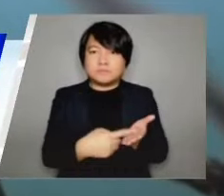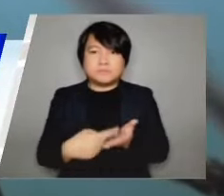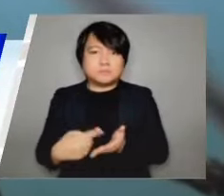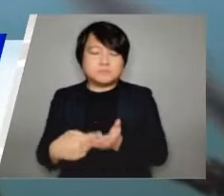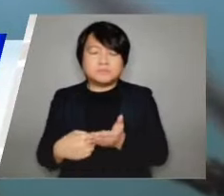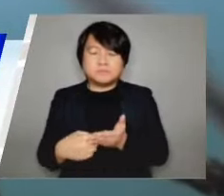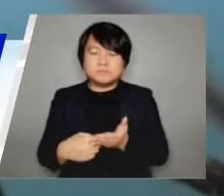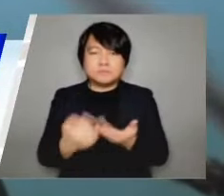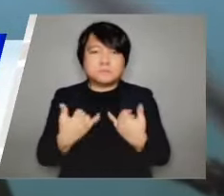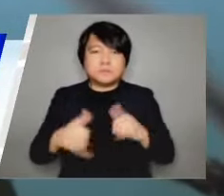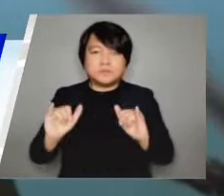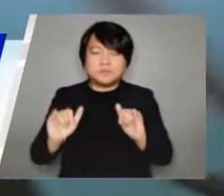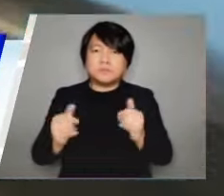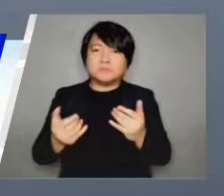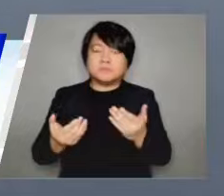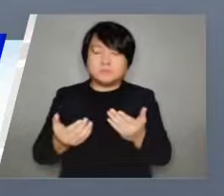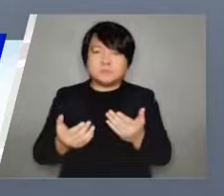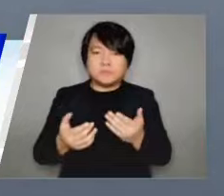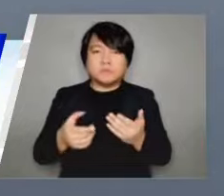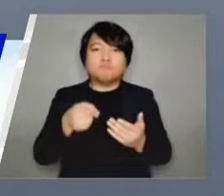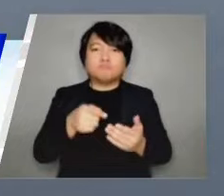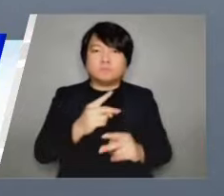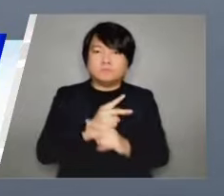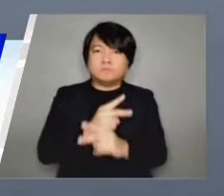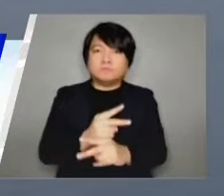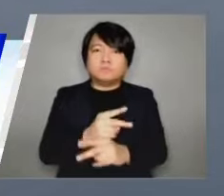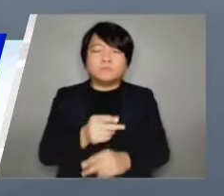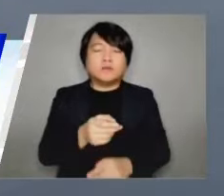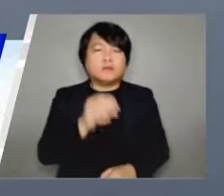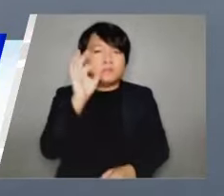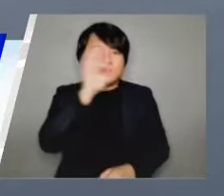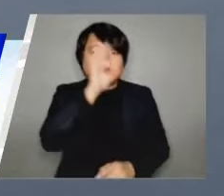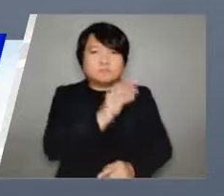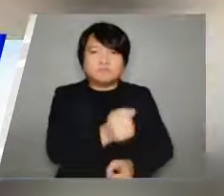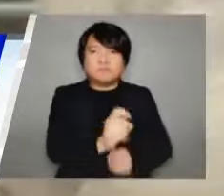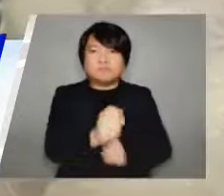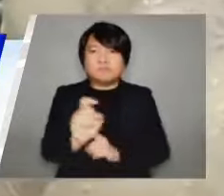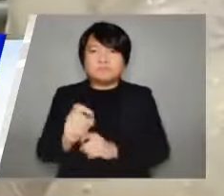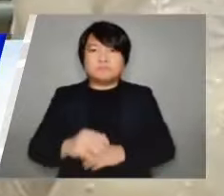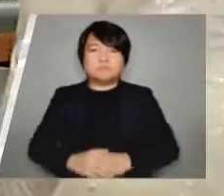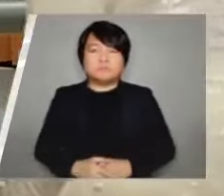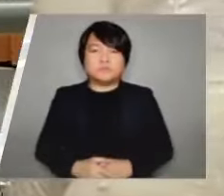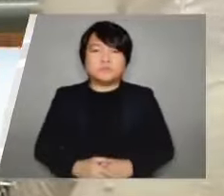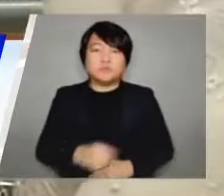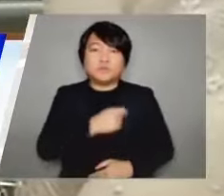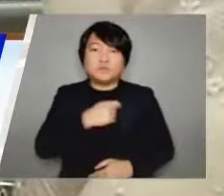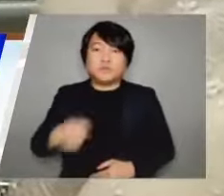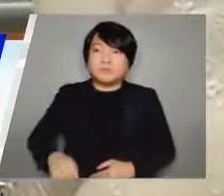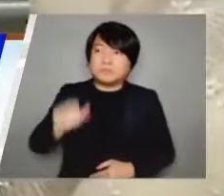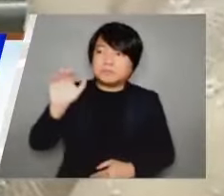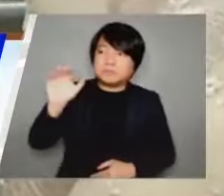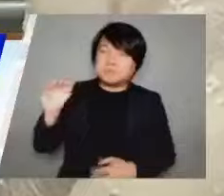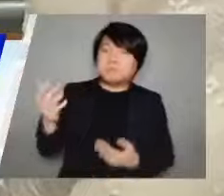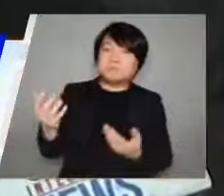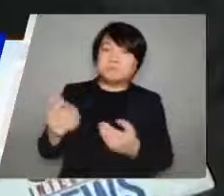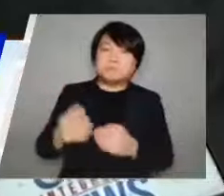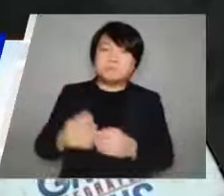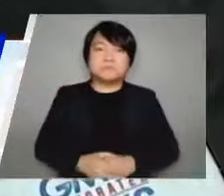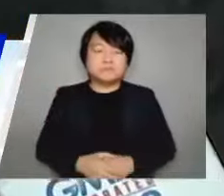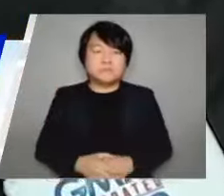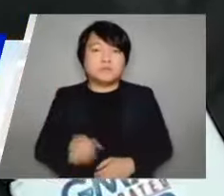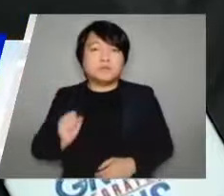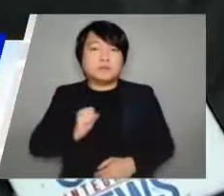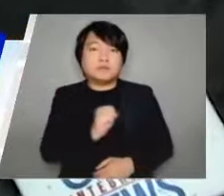order for us to protect our fishermen. Hinihingan pa namin ng pahayag ang China. Nakipagpulong si Senator Francis Tolentino kay